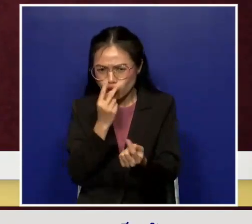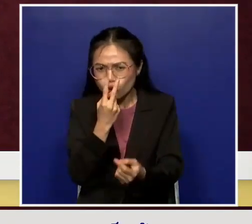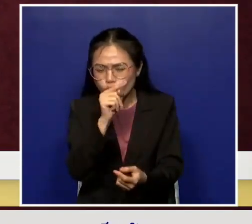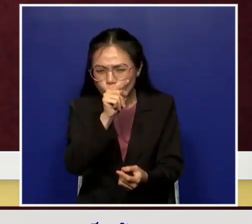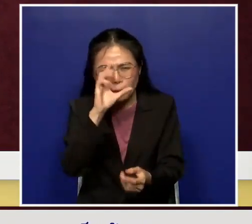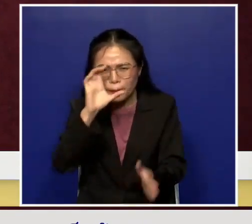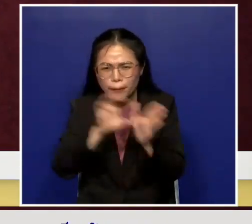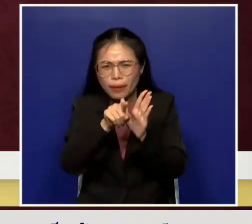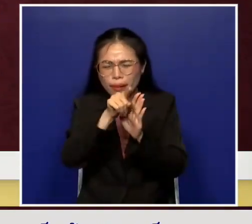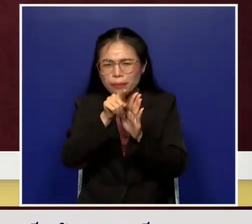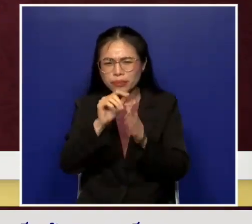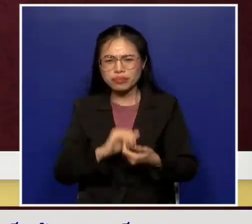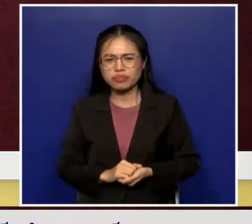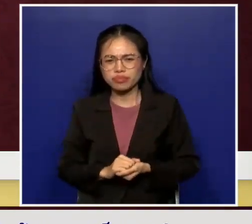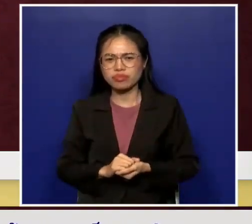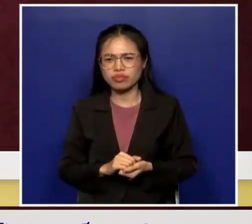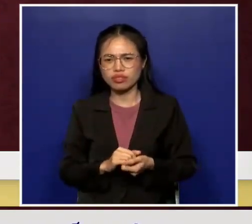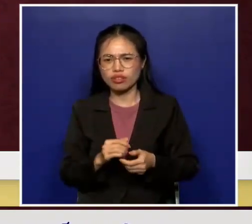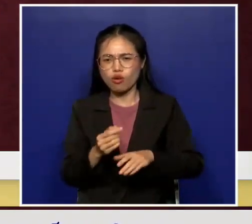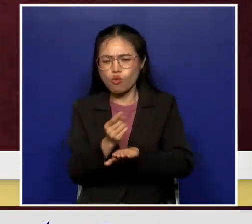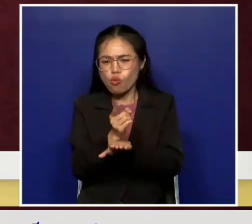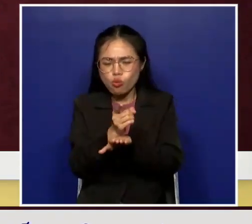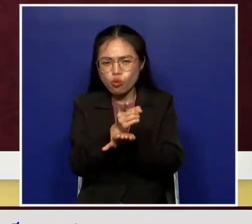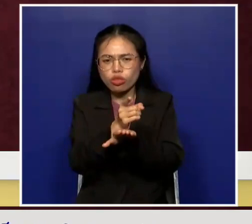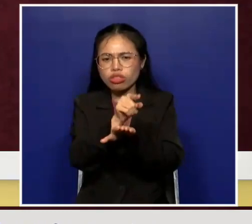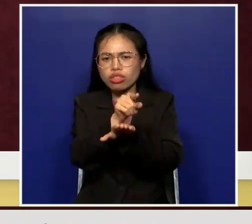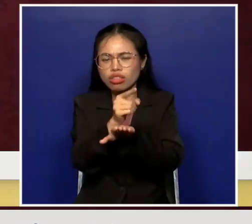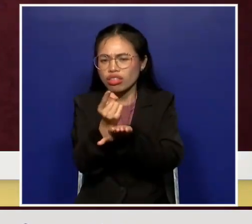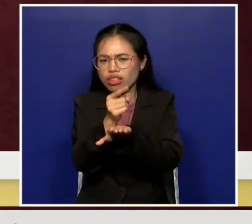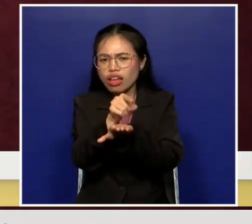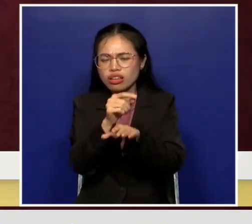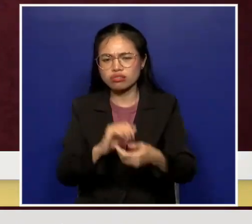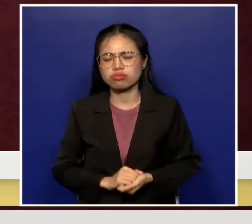ใช่งานศพนะนี่ไงรถถังโอพลอตนี่ไง